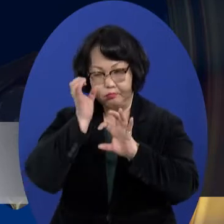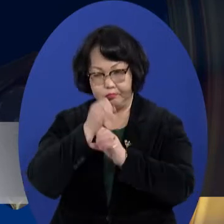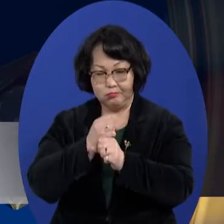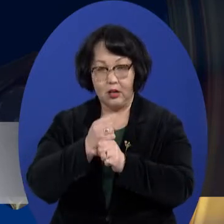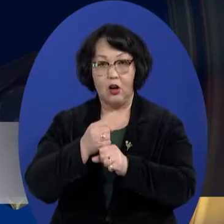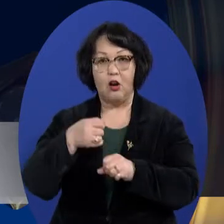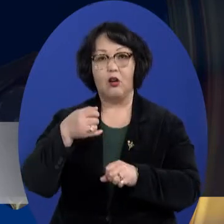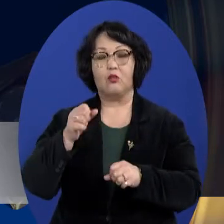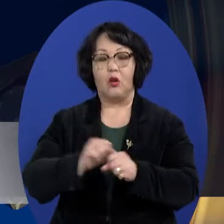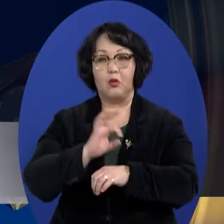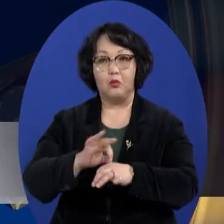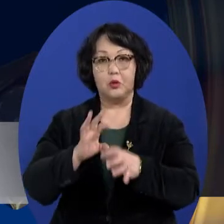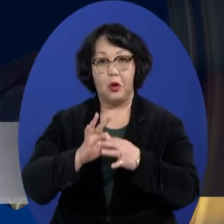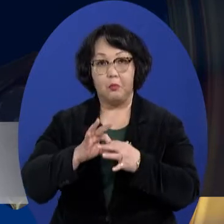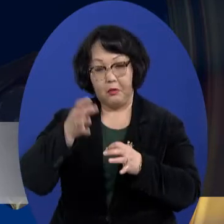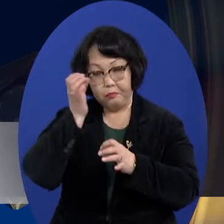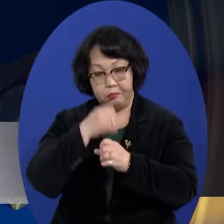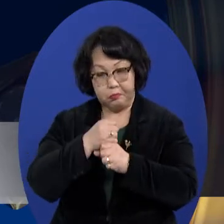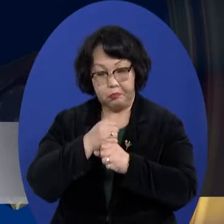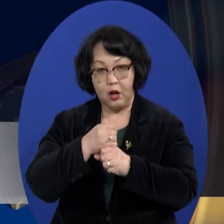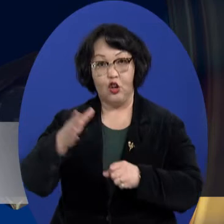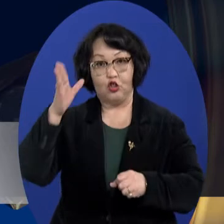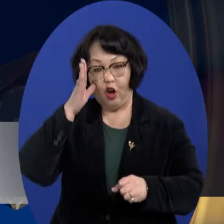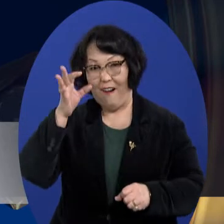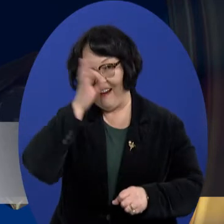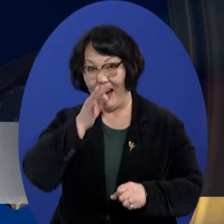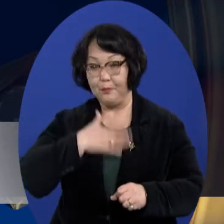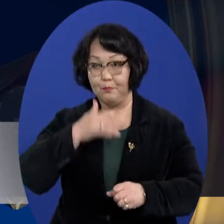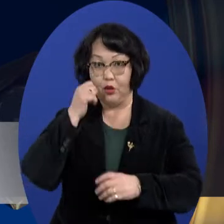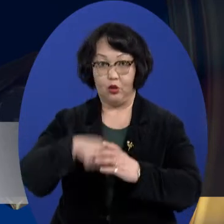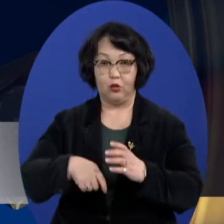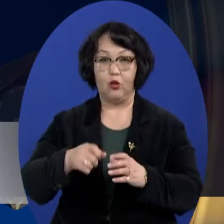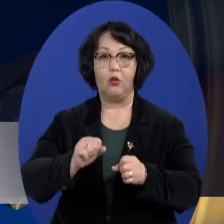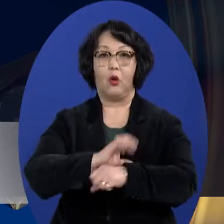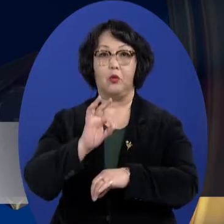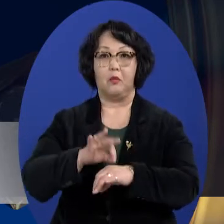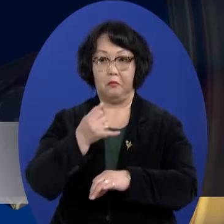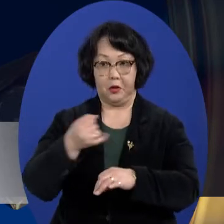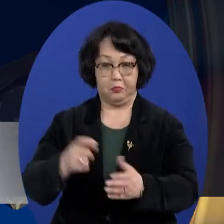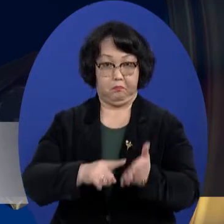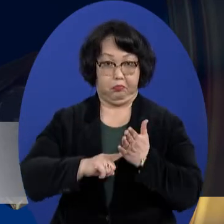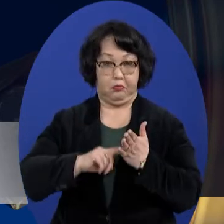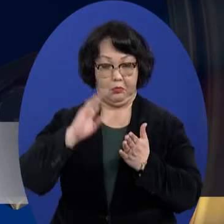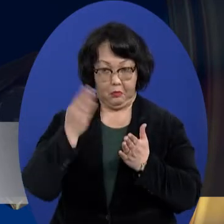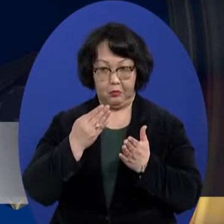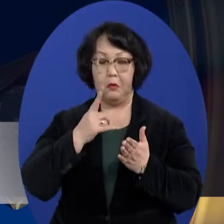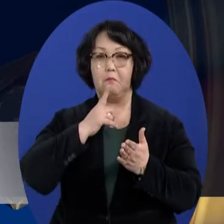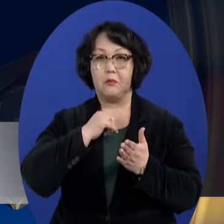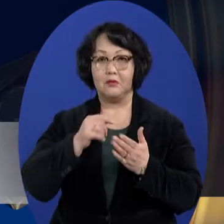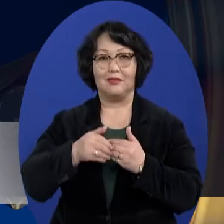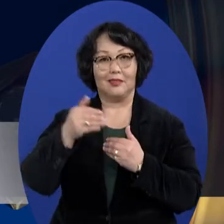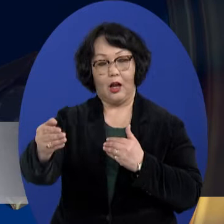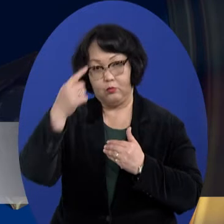онцлогыг ашиглан шинжилгээ хийсэн. Ингээд нохоо гахаанаас коронавирус илэрсэн. Энэ туршлагатай үндэслээд бид цаашдаа Монгол улстай